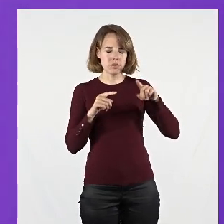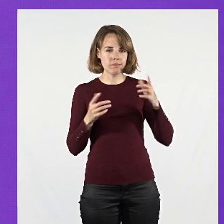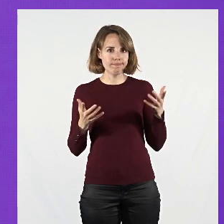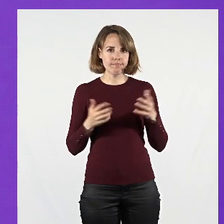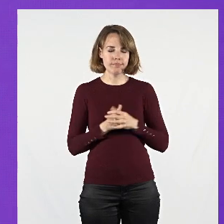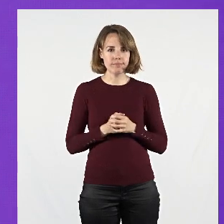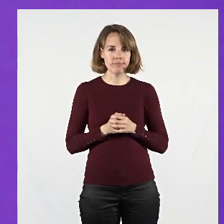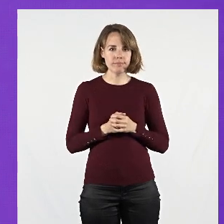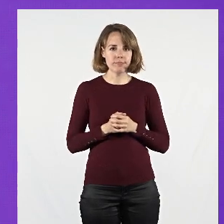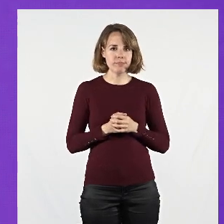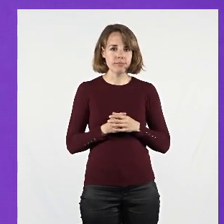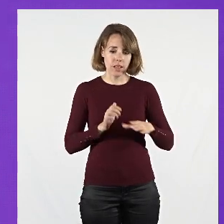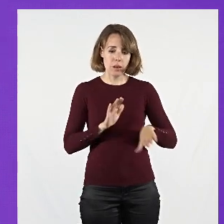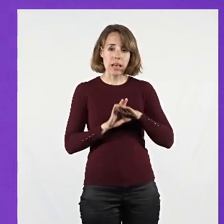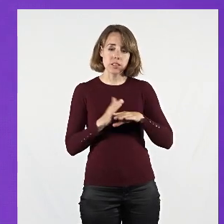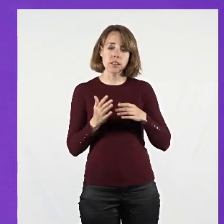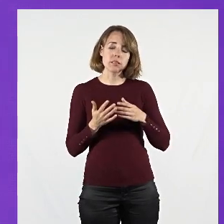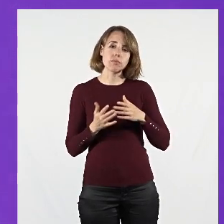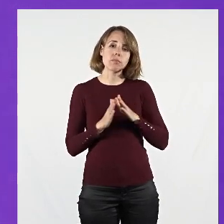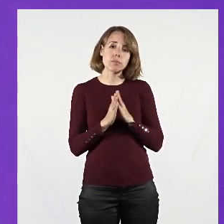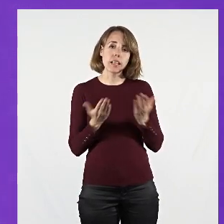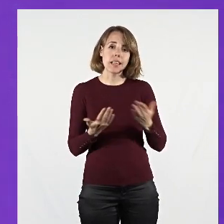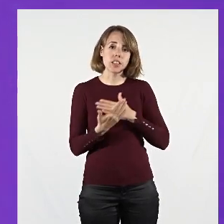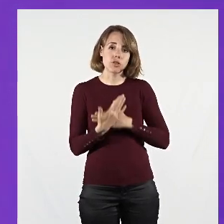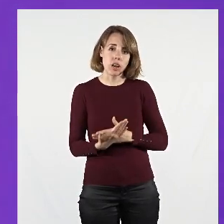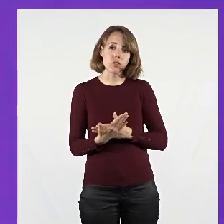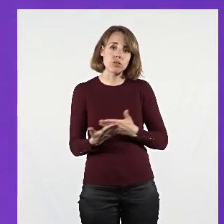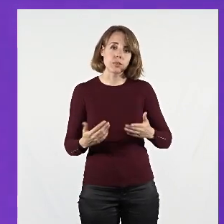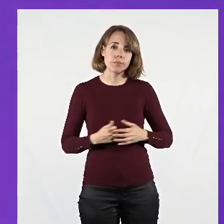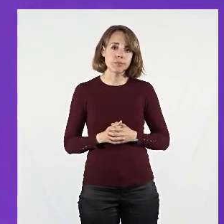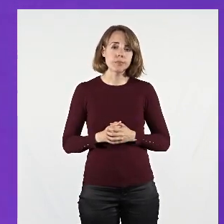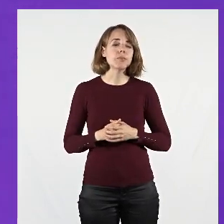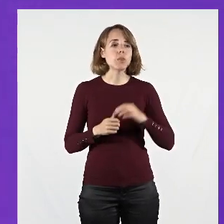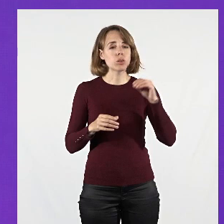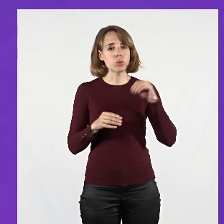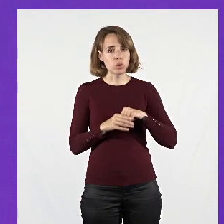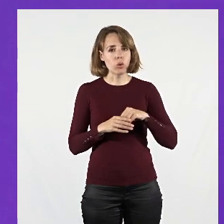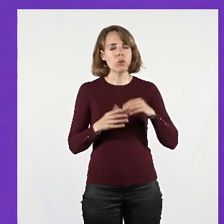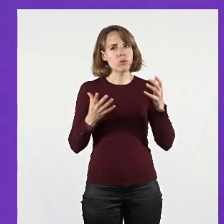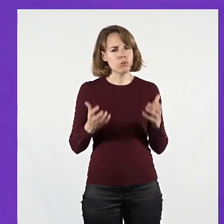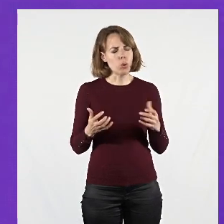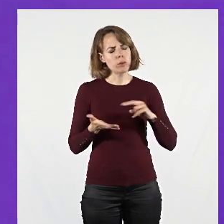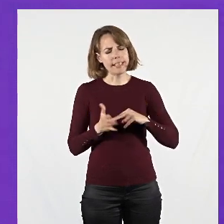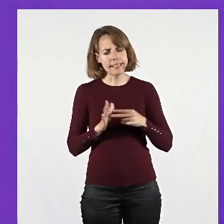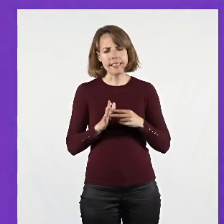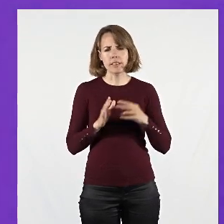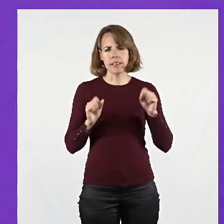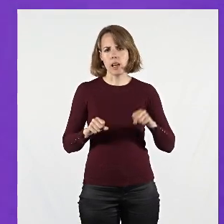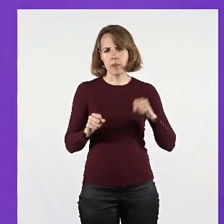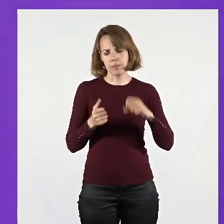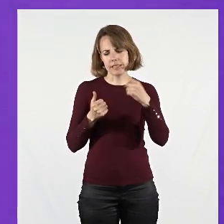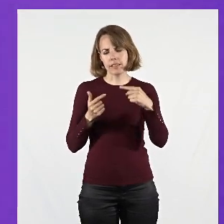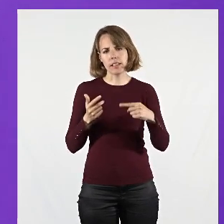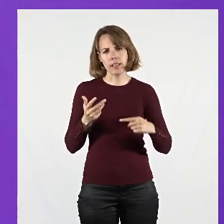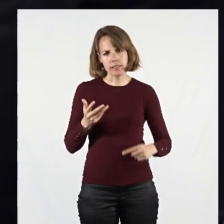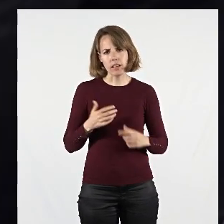Qui, sur la base d'un cahier des charges, qui puisse à la fois contenir les exigences techniques attendues, mais aussi les besoins liés à la